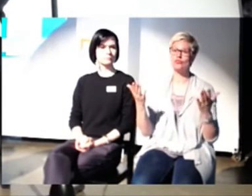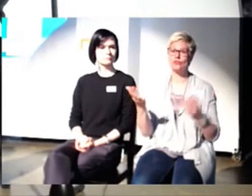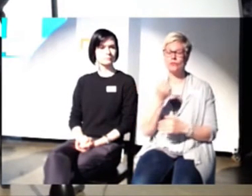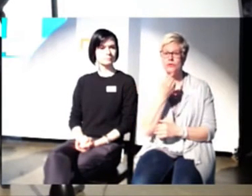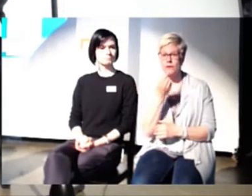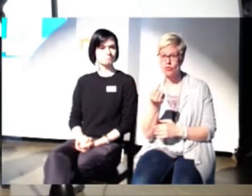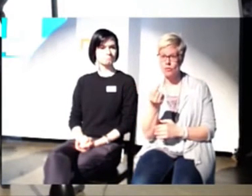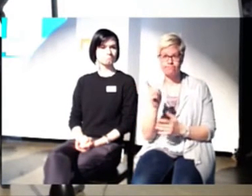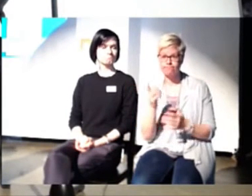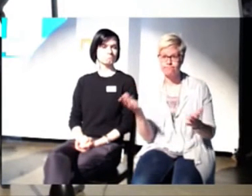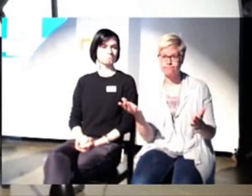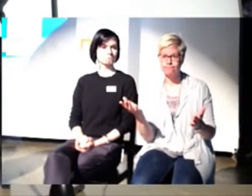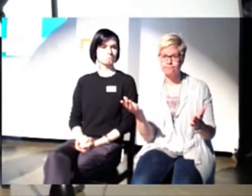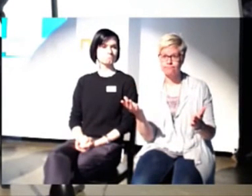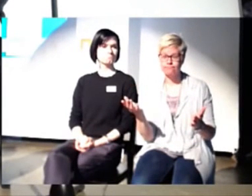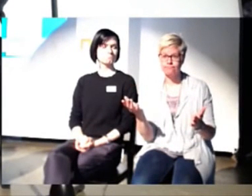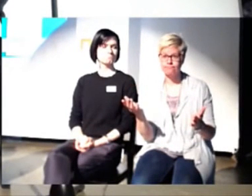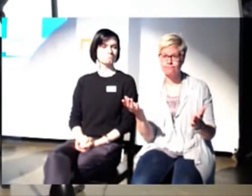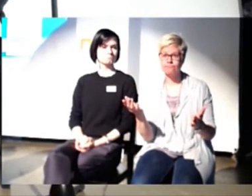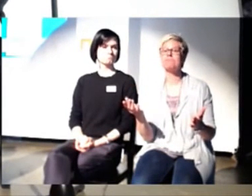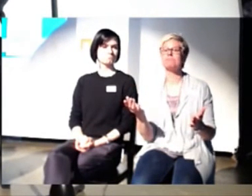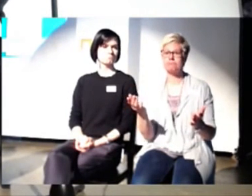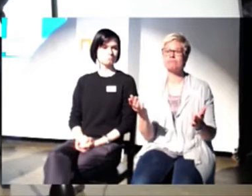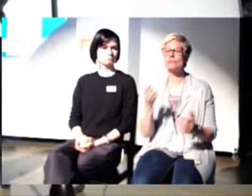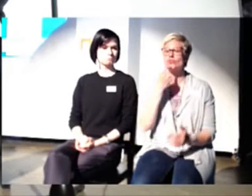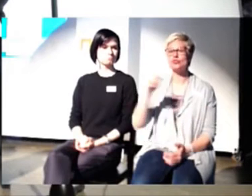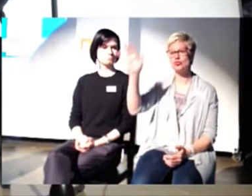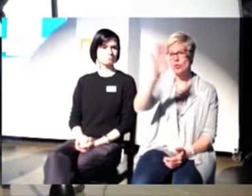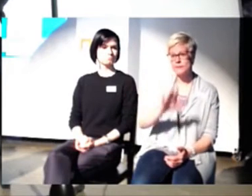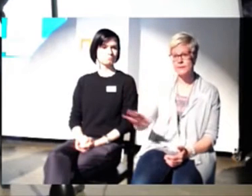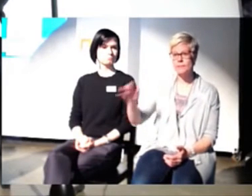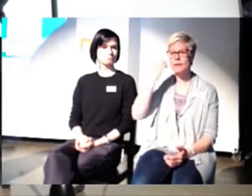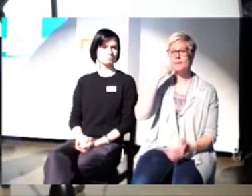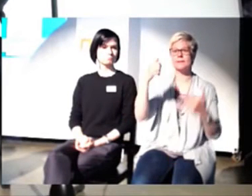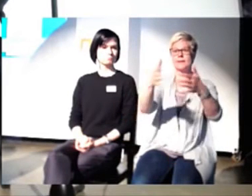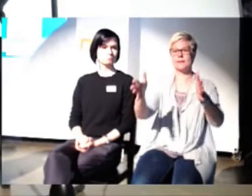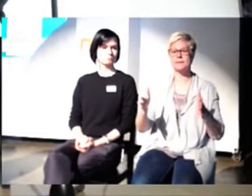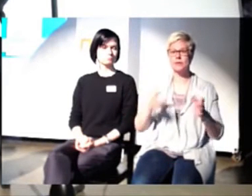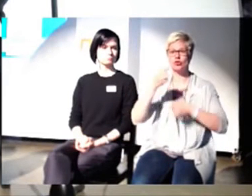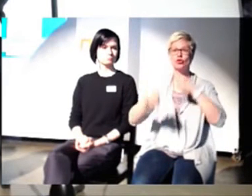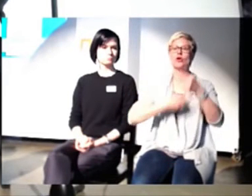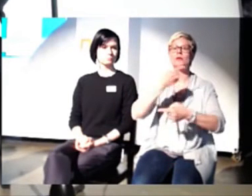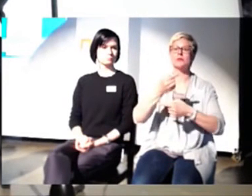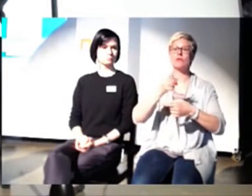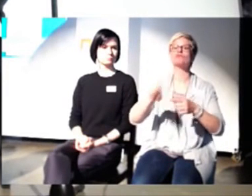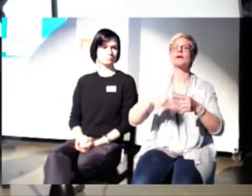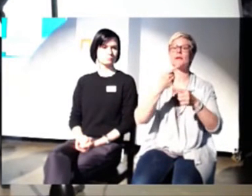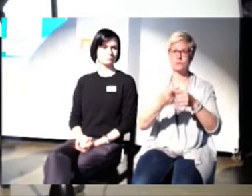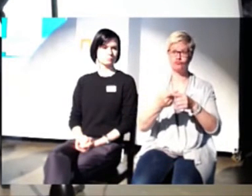on hyvin jo vakiintunut Suomessa tämä residenssitoiminta, että on noin 50